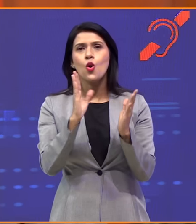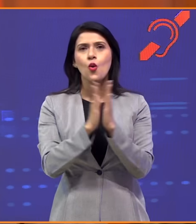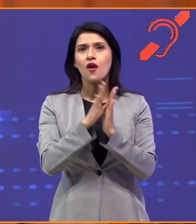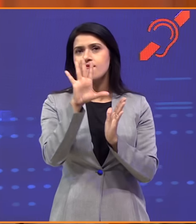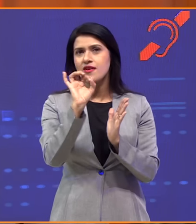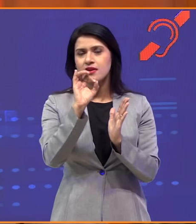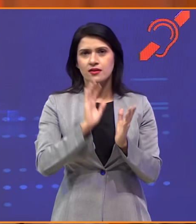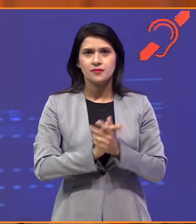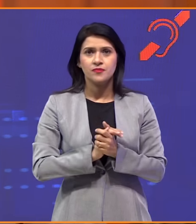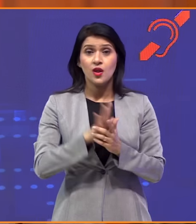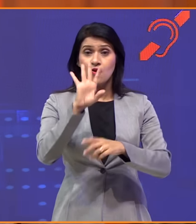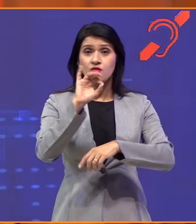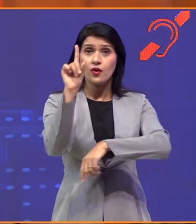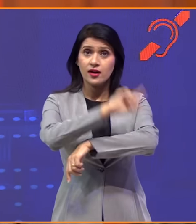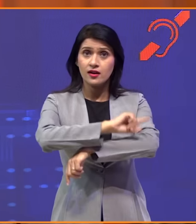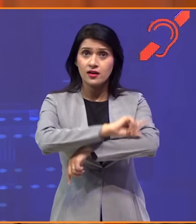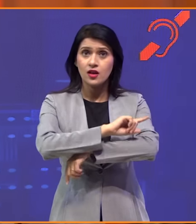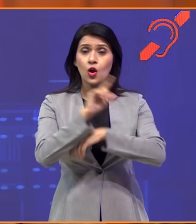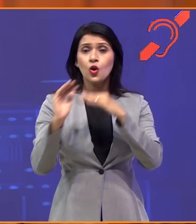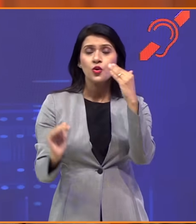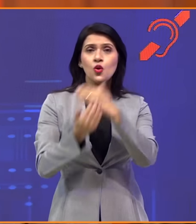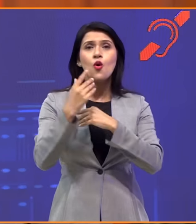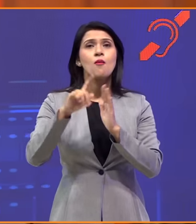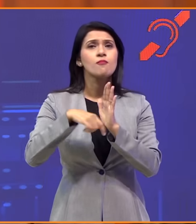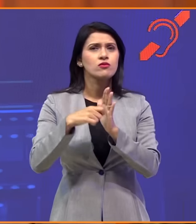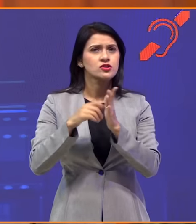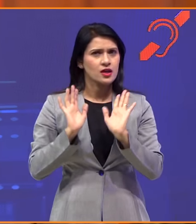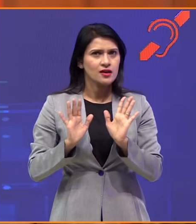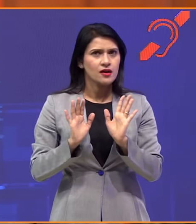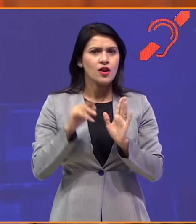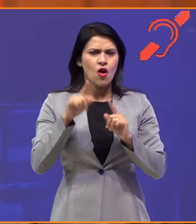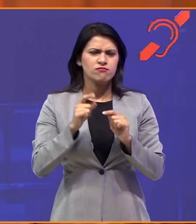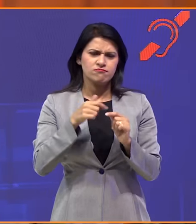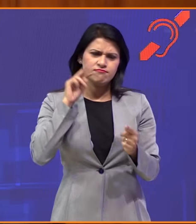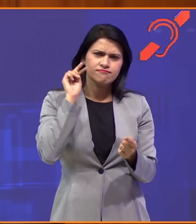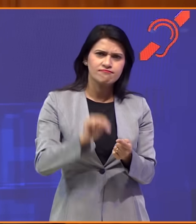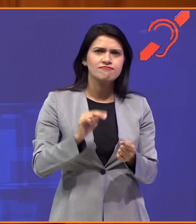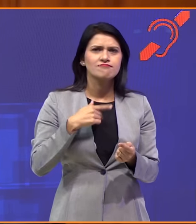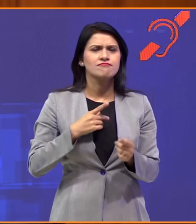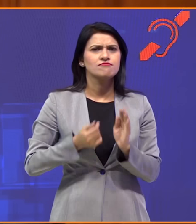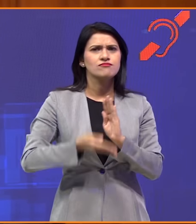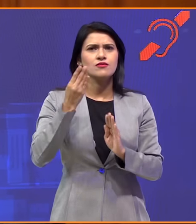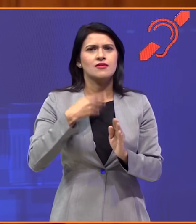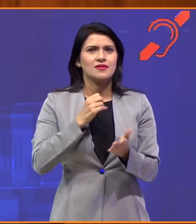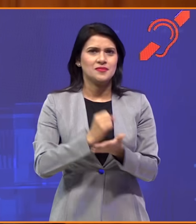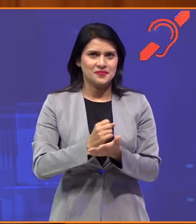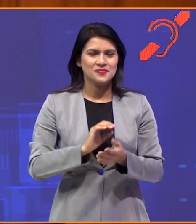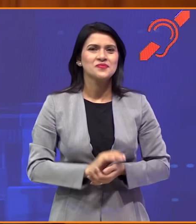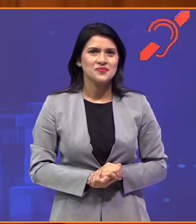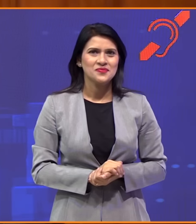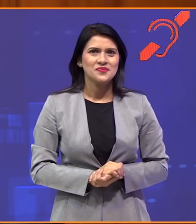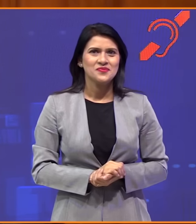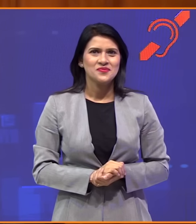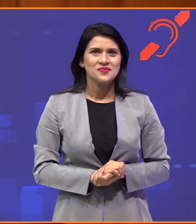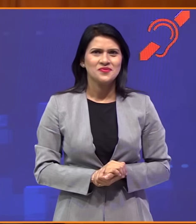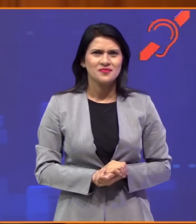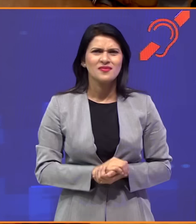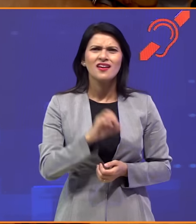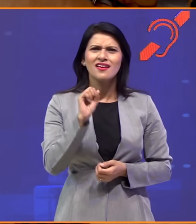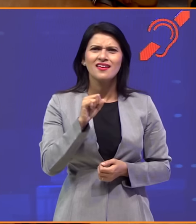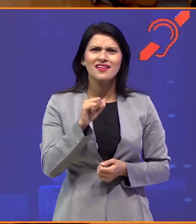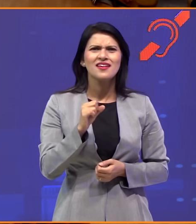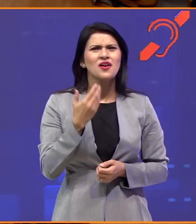40 दिन में हर बार नया प्रोजेक्ट करूंगा अब मुझे पैसे कमाने अब तो बहुत दिन हो गए